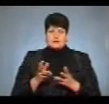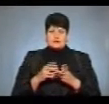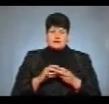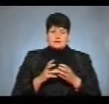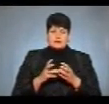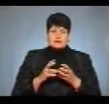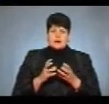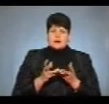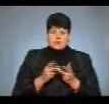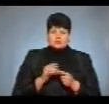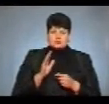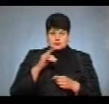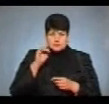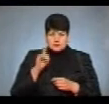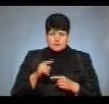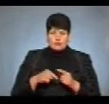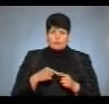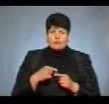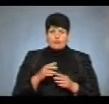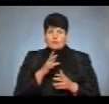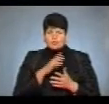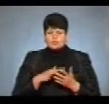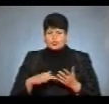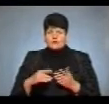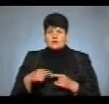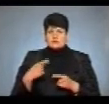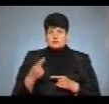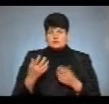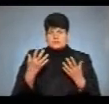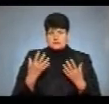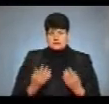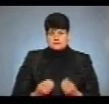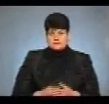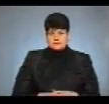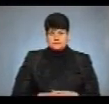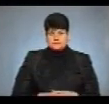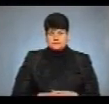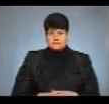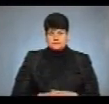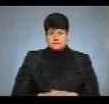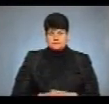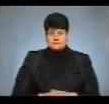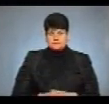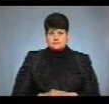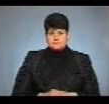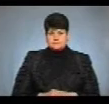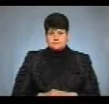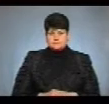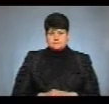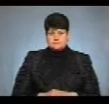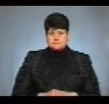будуть відомі впродовж кількох наступних днів після того, як дані опрацює онлайн-модератор. Марта Журавель, Андрій Прокопів,